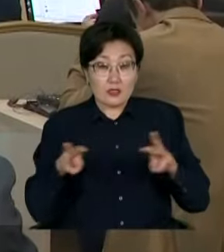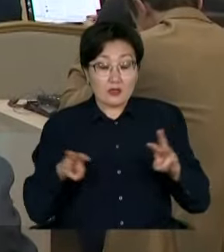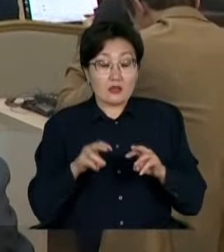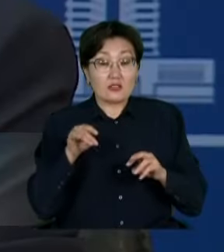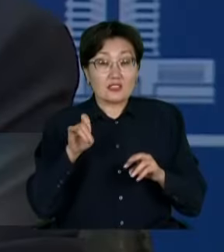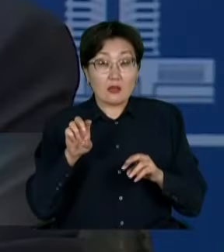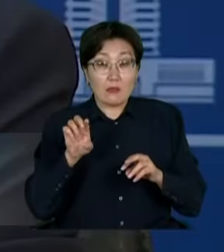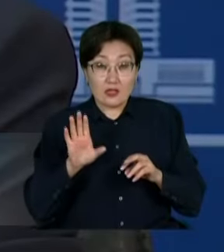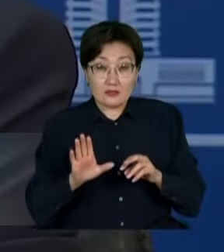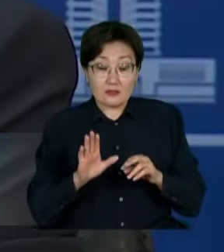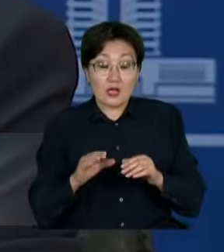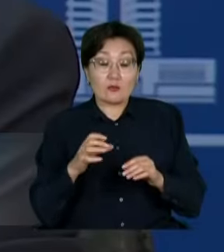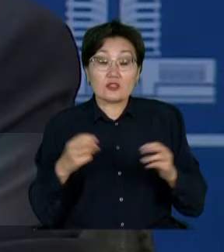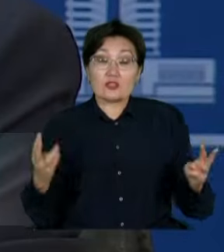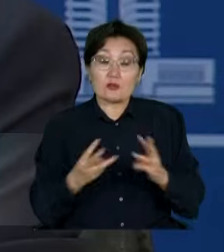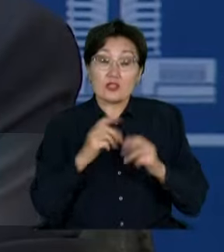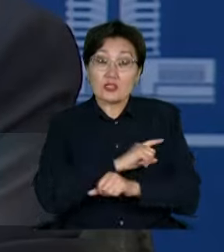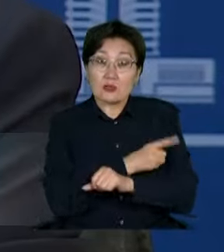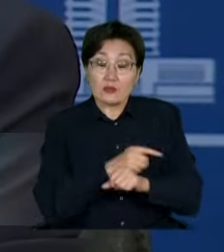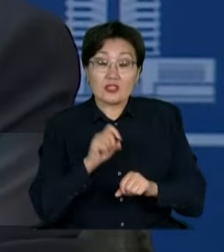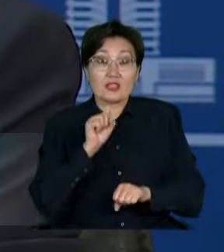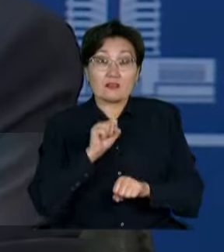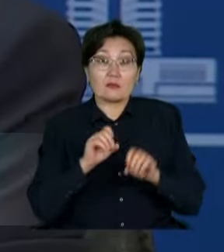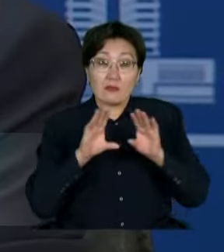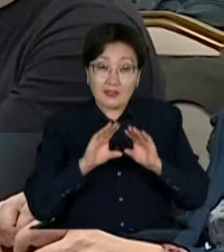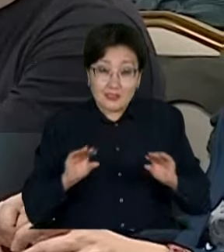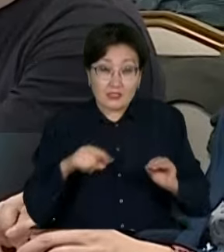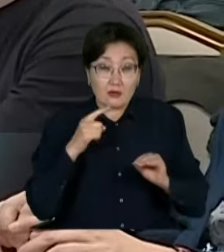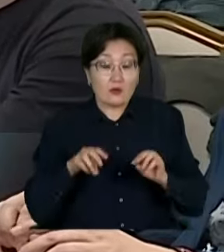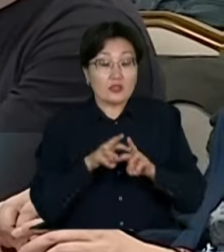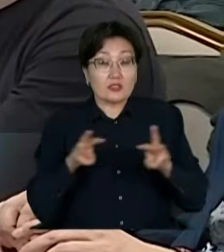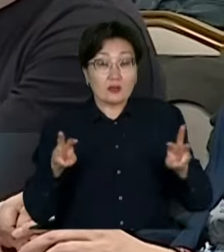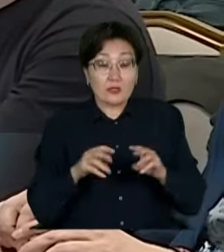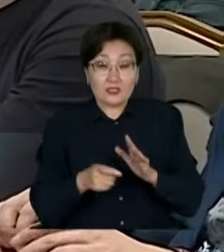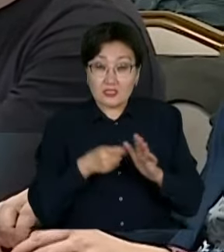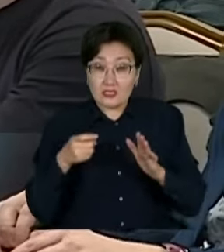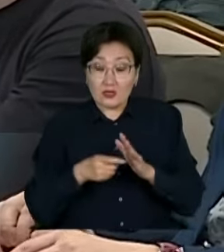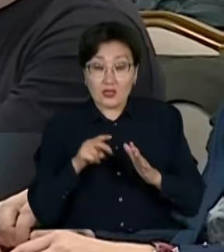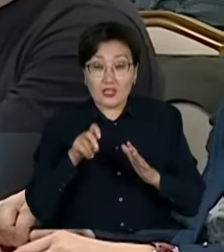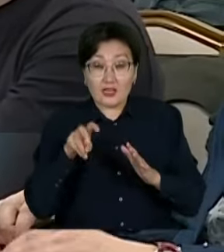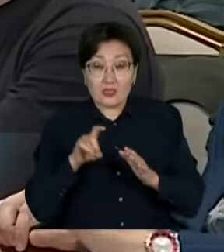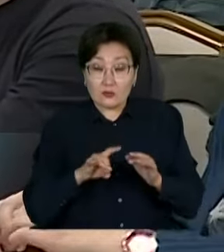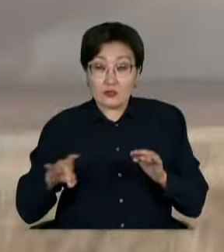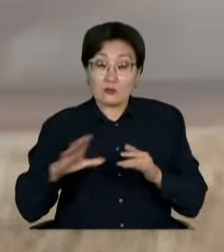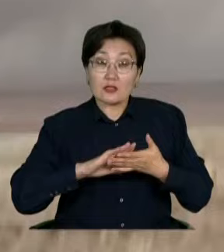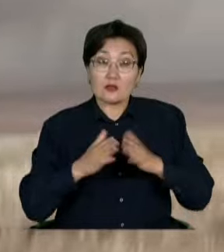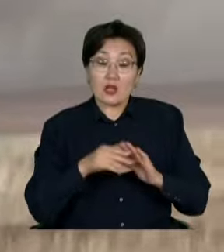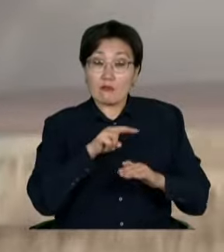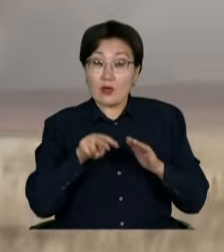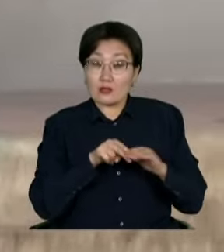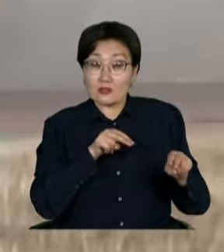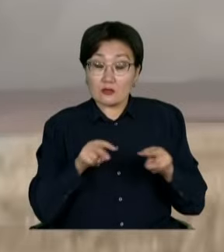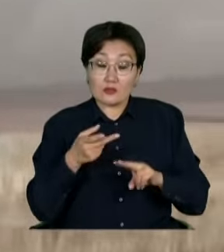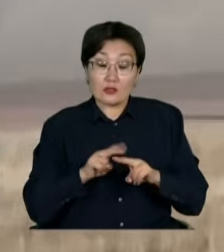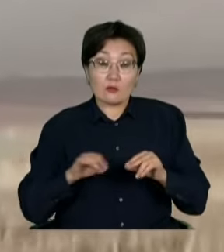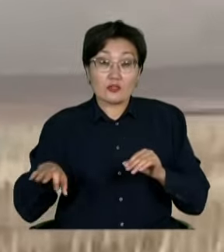Ерлан Нысанбаев қызыл жалының күші қайтқанын айтты. Сөзінше министрлік Қарағанды мен Қарқаралы ауданындағы жағдайды бақылап отыр.